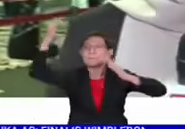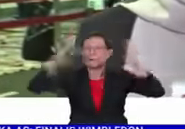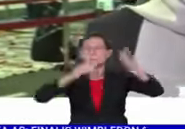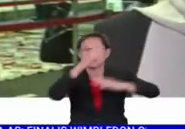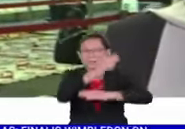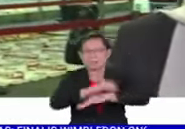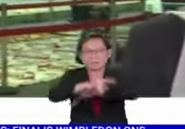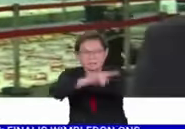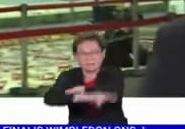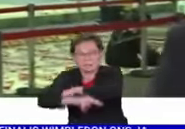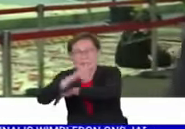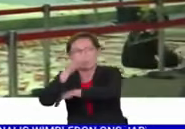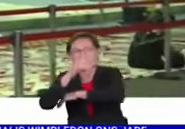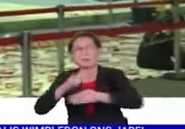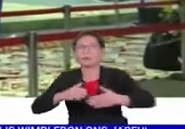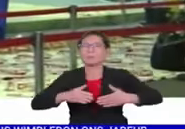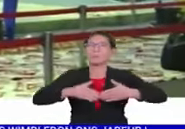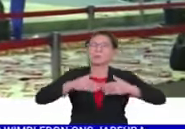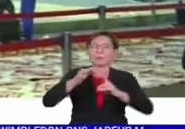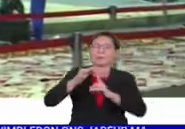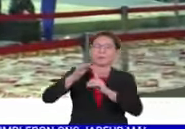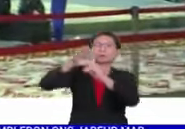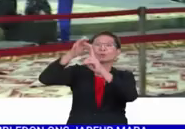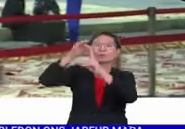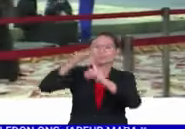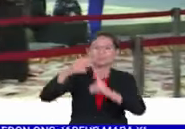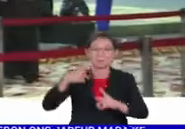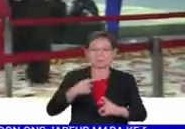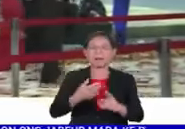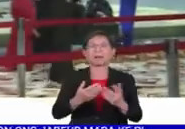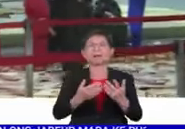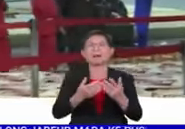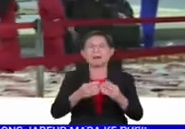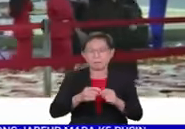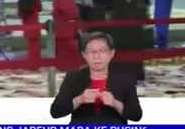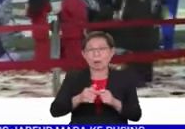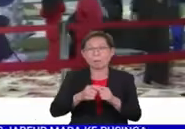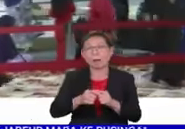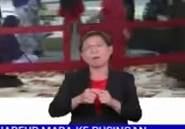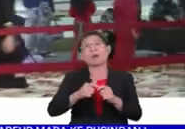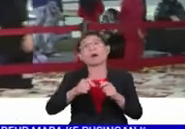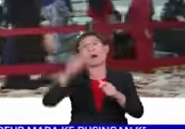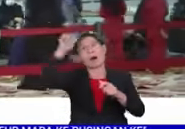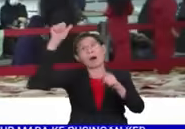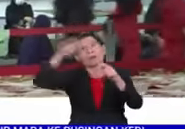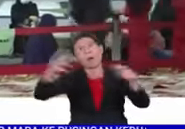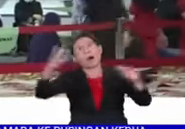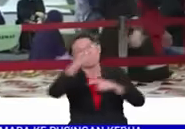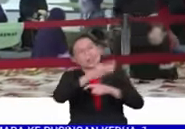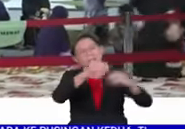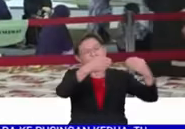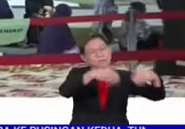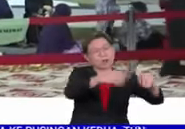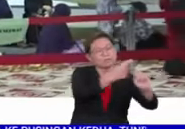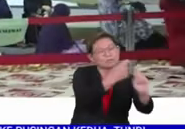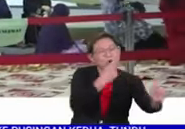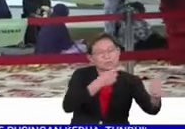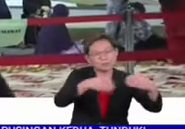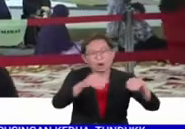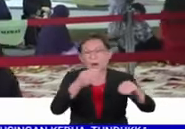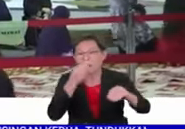dan juga negeri Melaka khususnya. Selain acara berselawat, turut dimeriahkan dengan jualan trak makanan yang ada